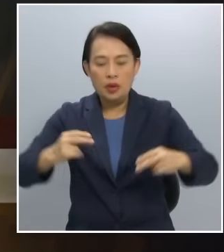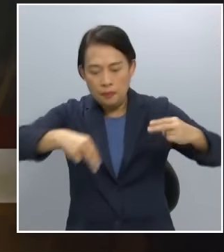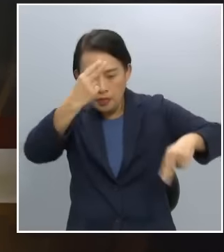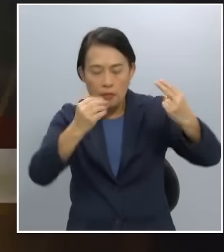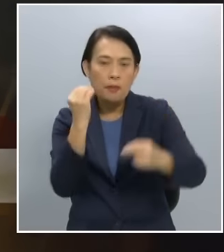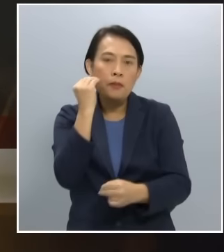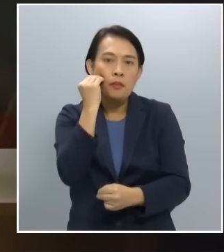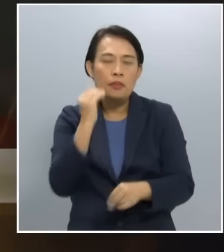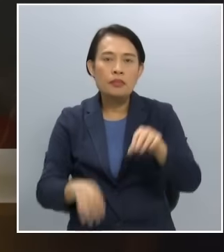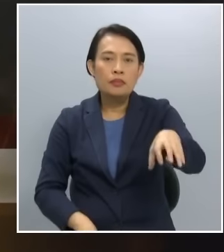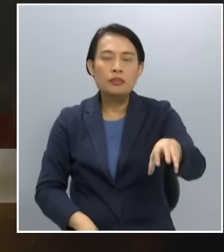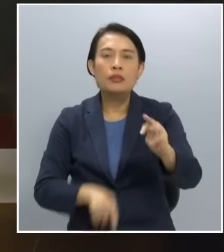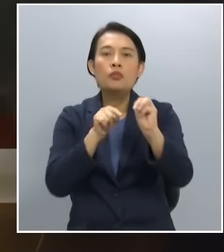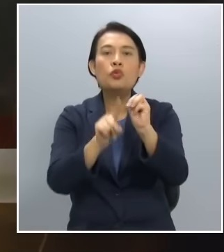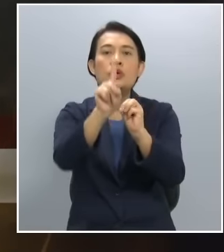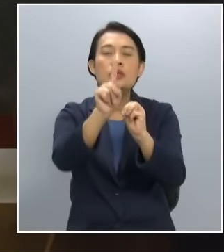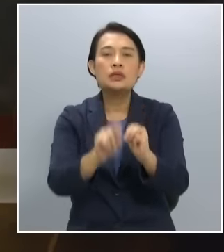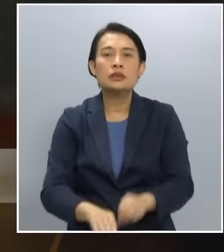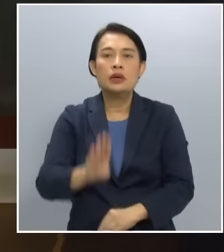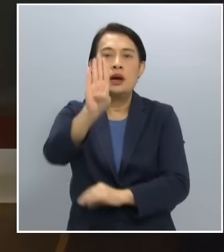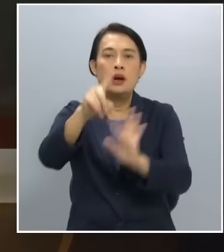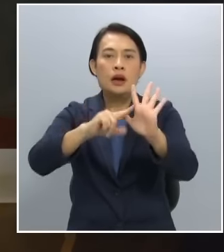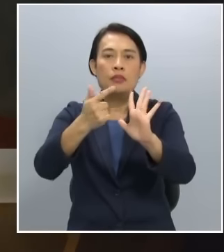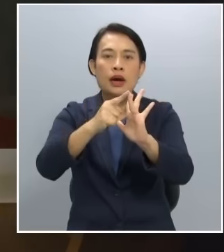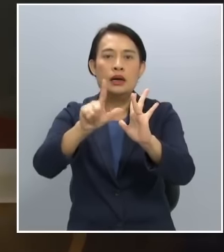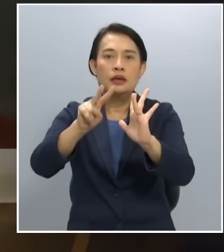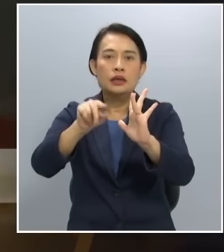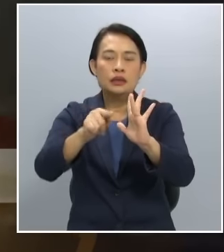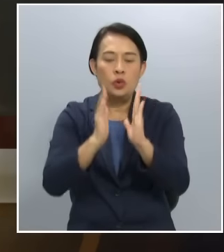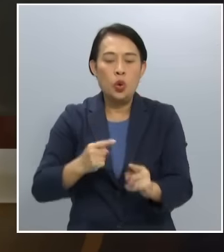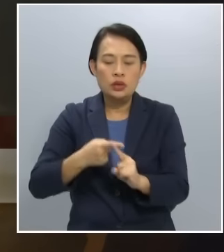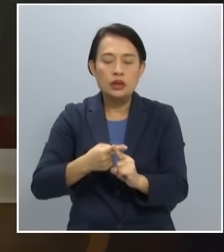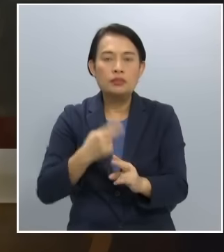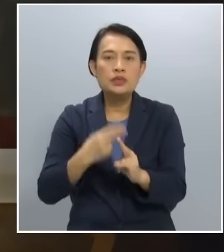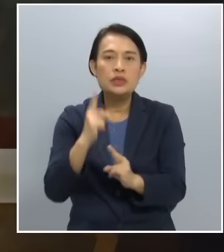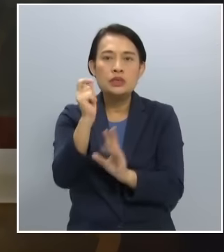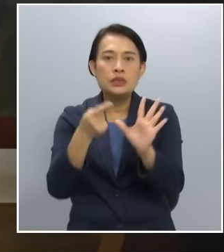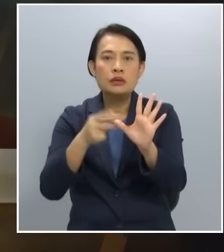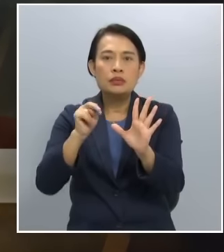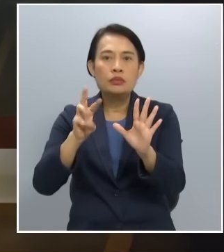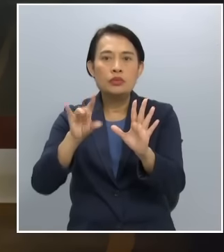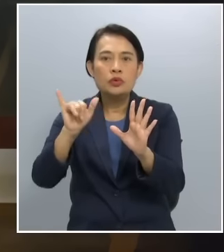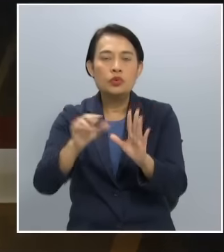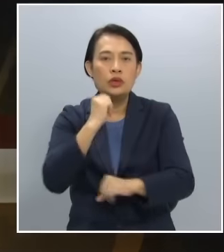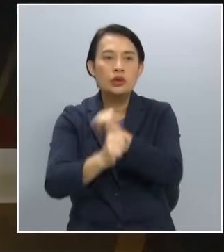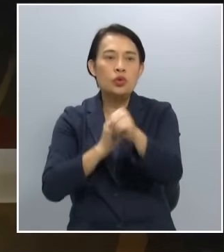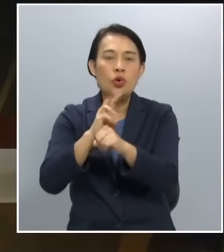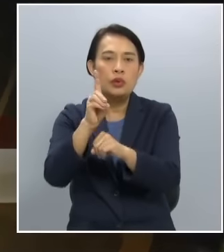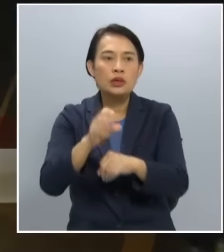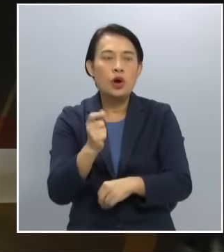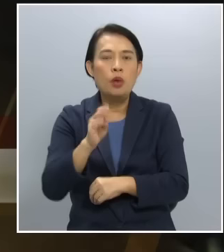หนึในพื้นที่หมู่ 1ตำบลบางปลาบางเลนนครปฐมพู้บาดเจ็บคือนามนวยายุ 61ปีเป็นอดีตสมาชิกอบต